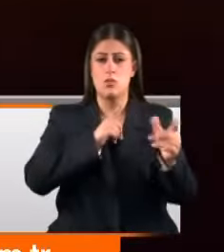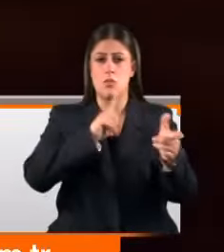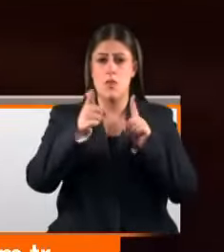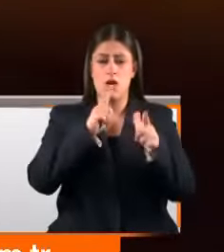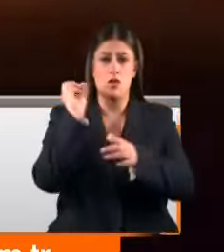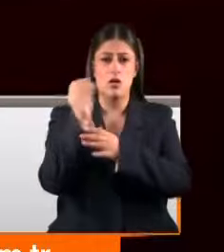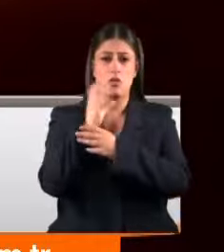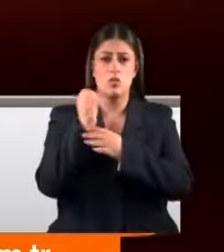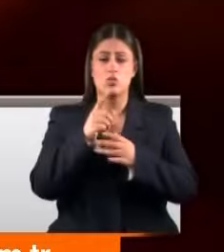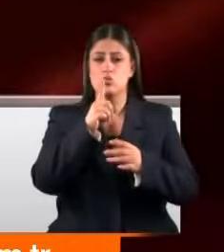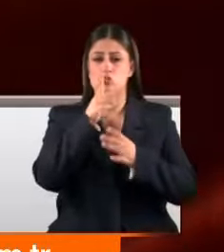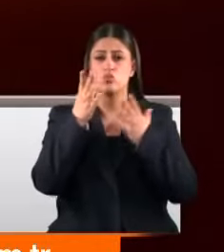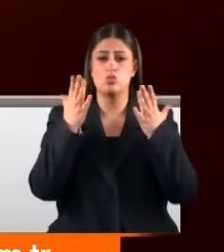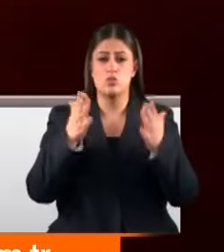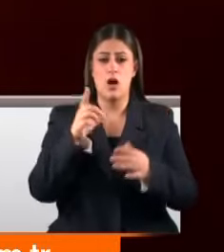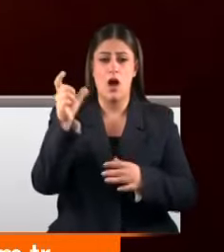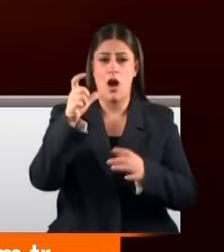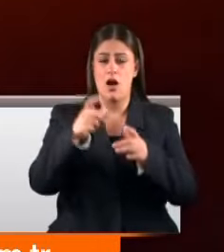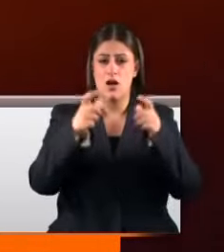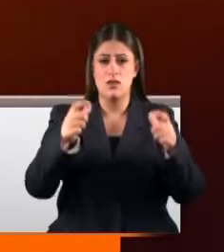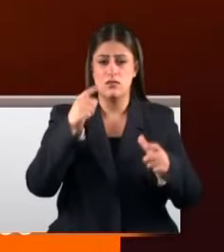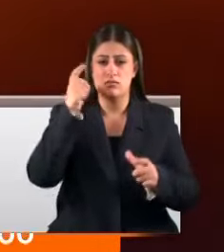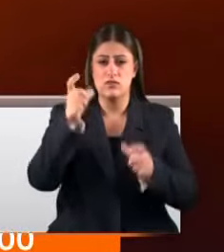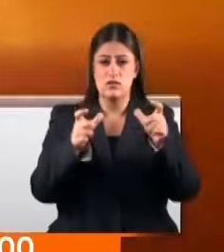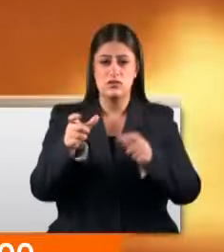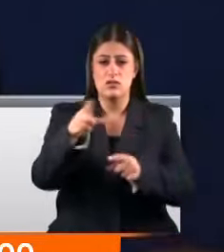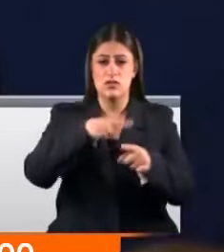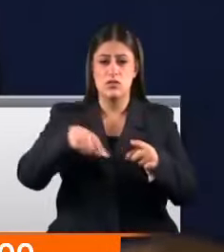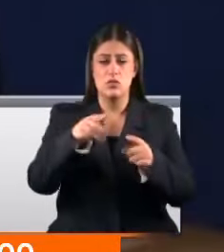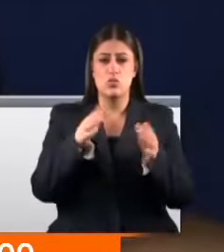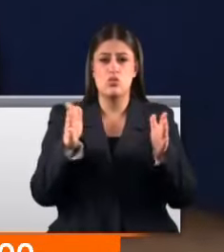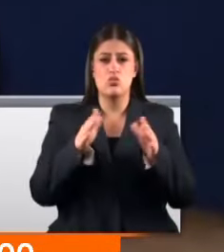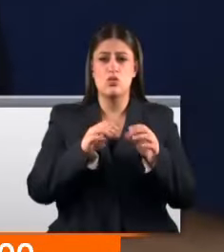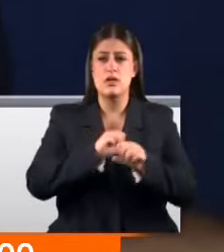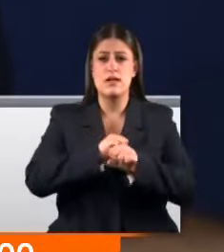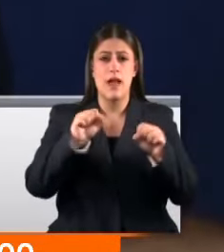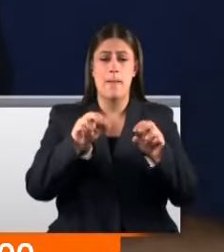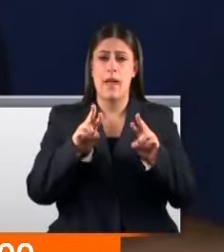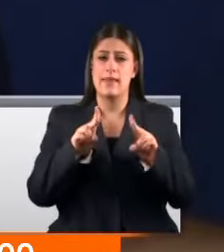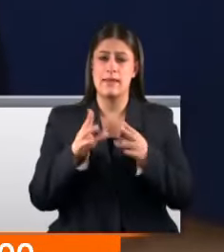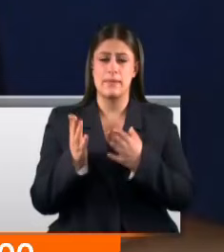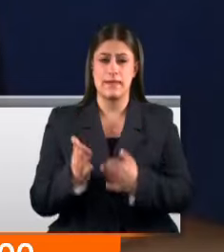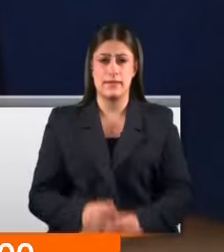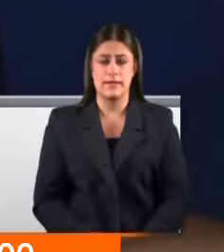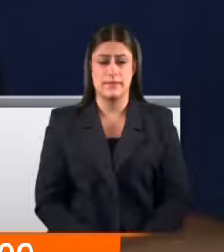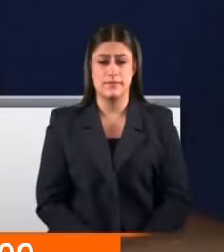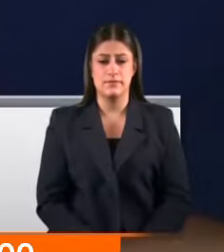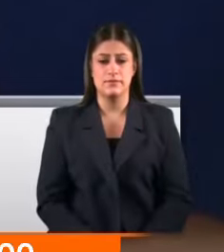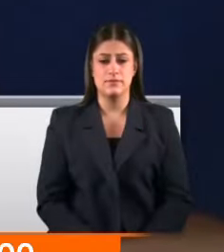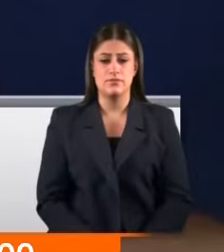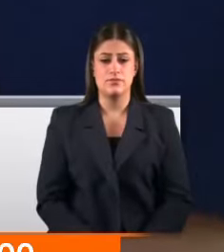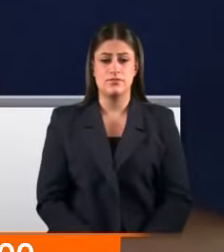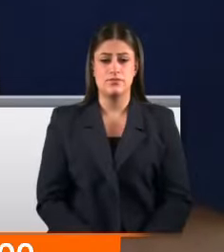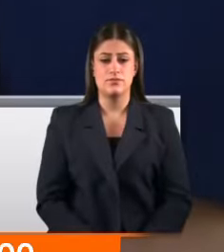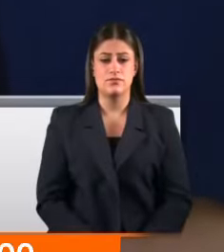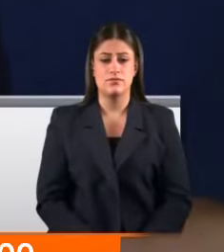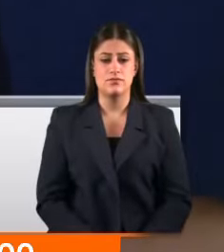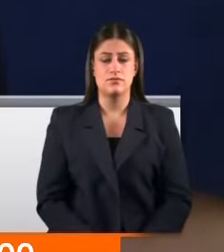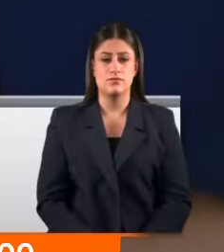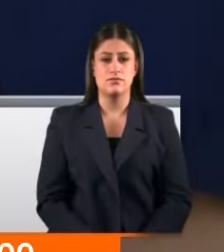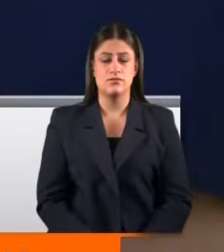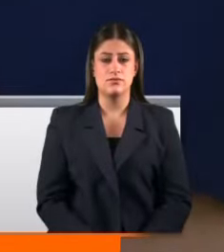sesleri susmadı. Aydınlılar küçük kıyametin tam ortasındaydı. En çok problemli olan şu anda bizim